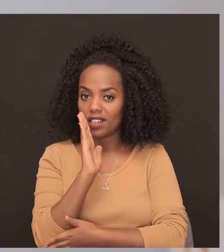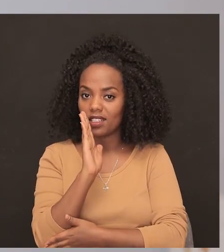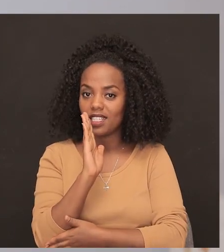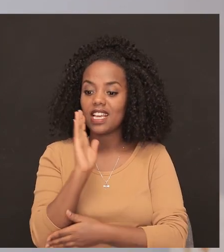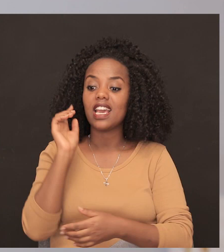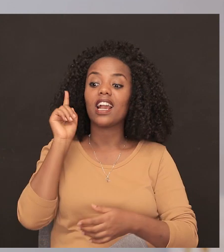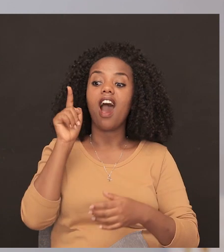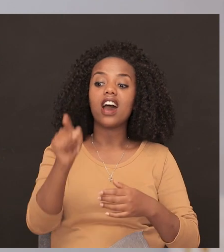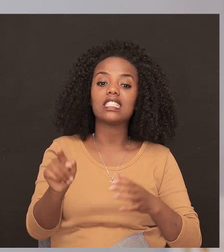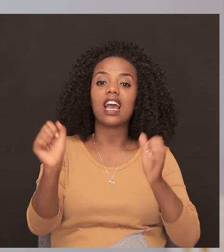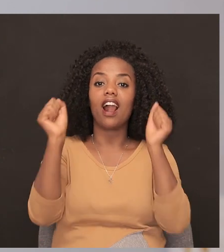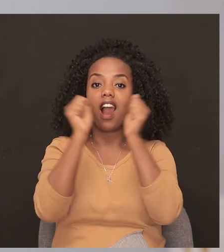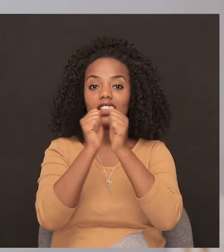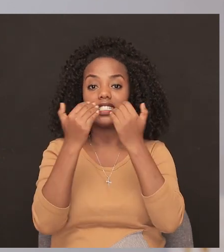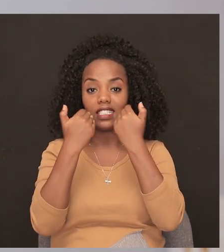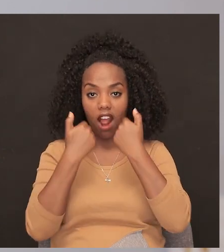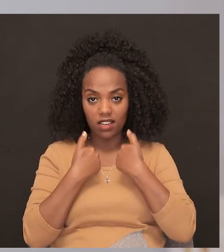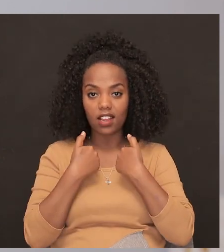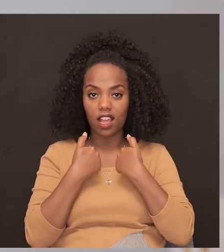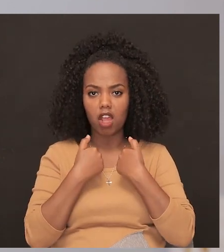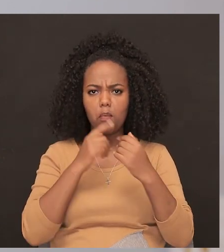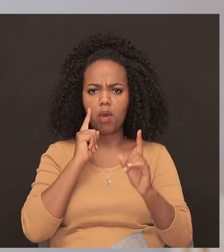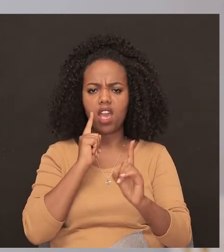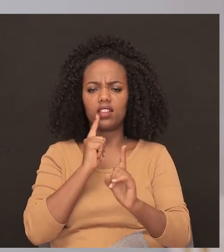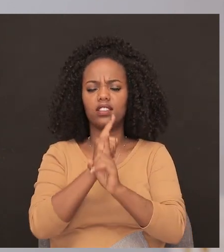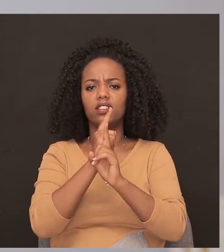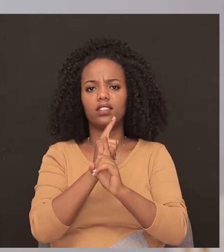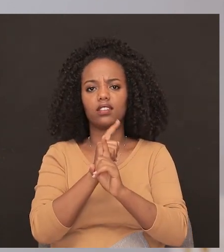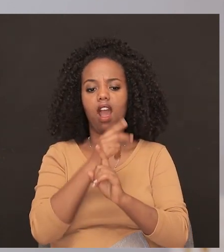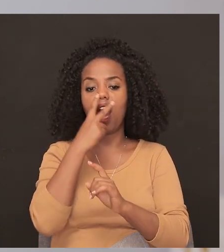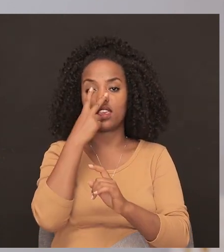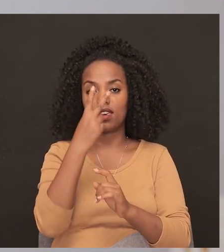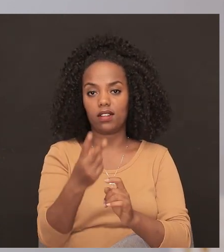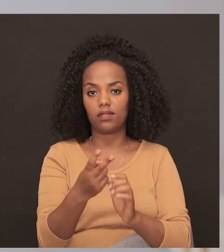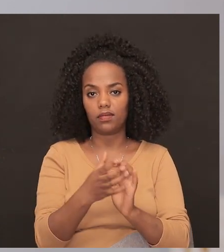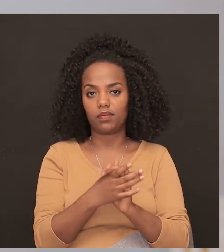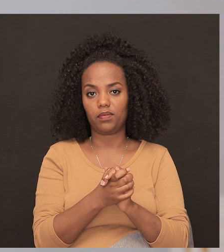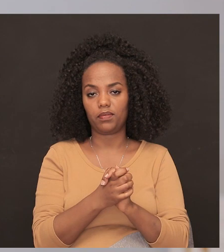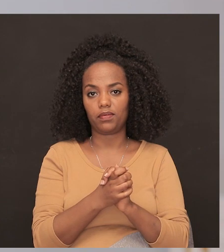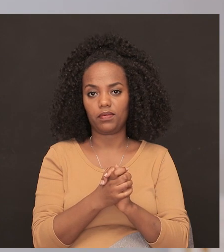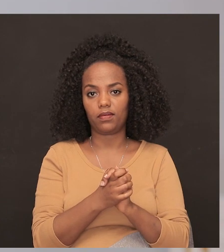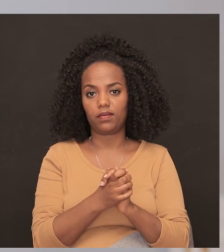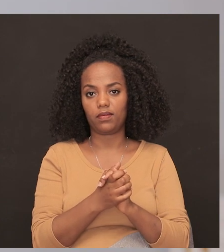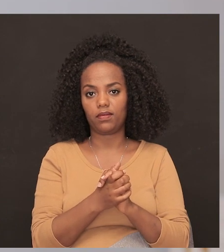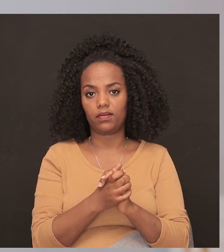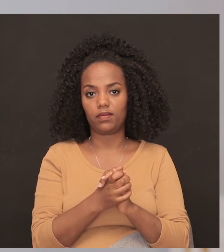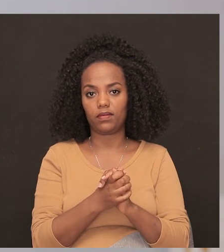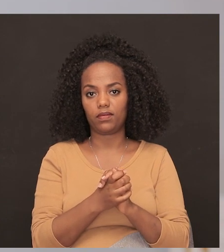እግዚአብሔር ከአንተ ጋር እንዳለ በእርግጥ አየን።